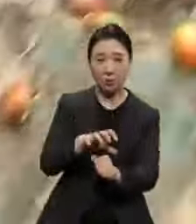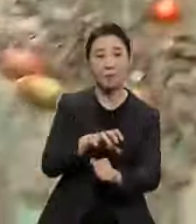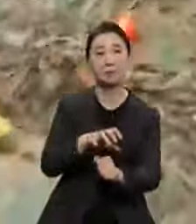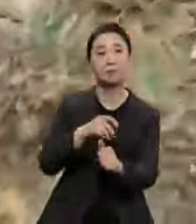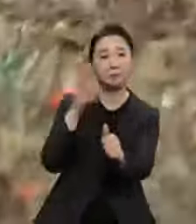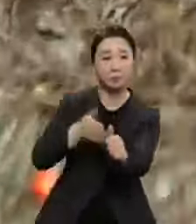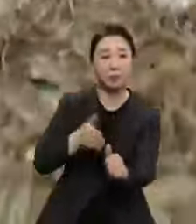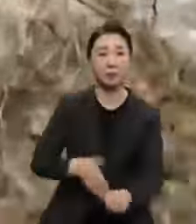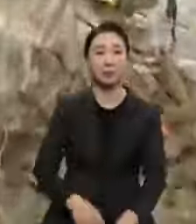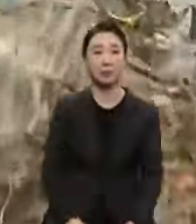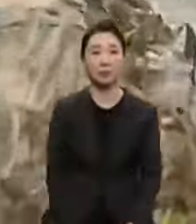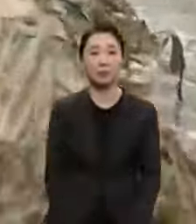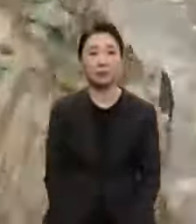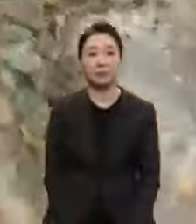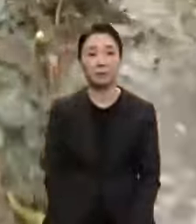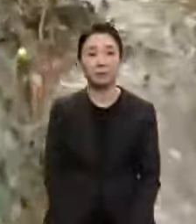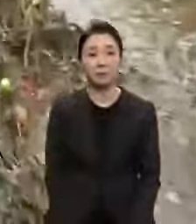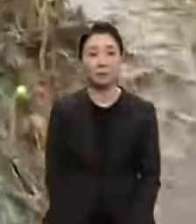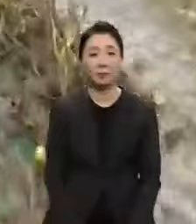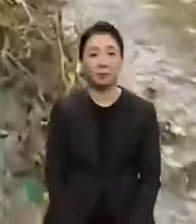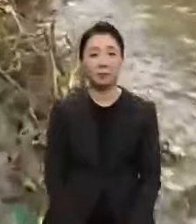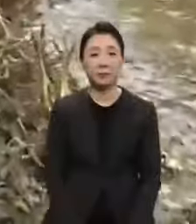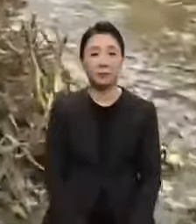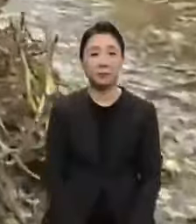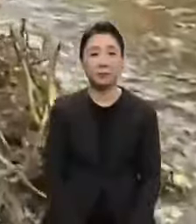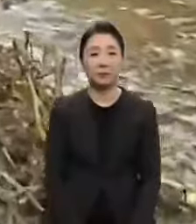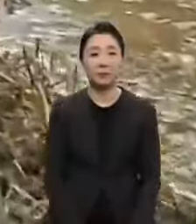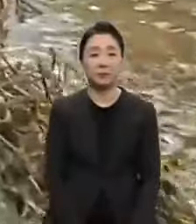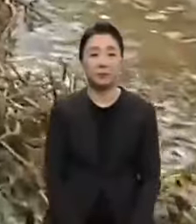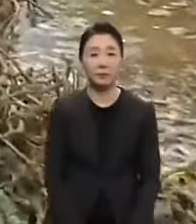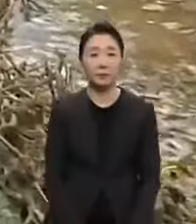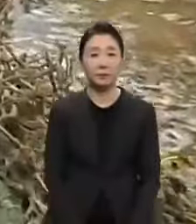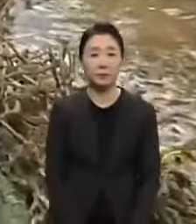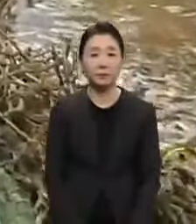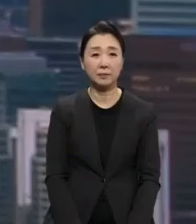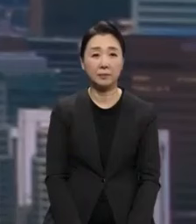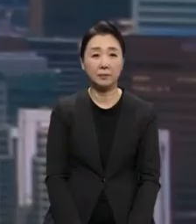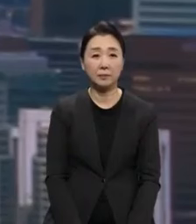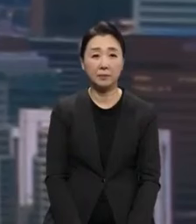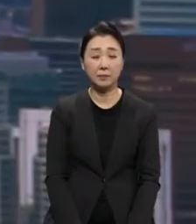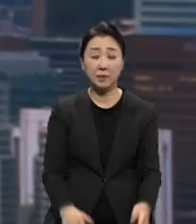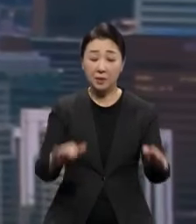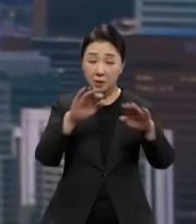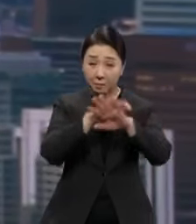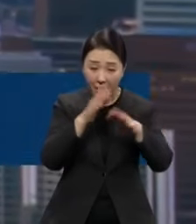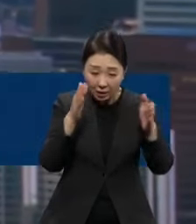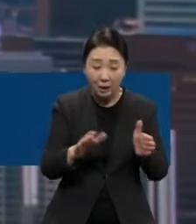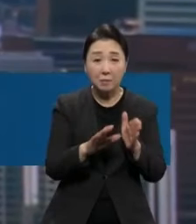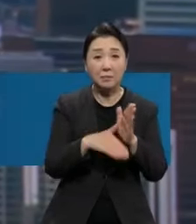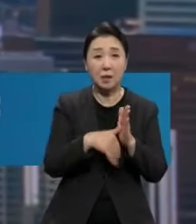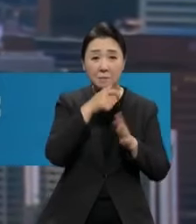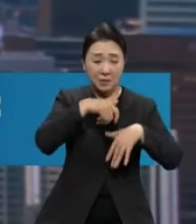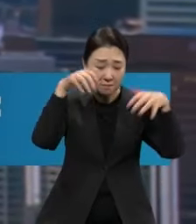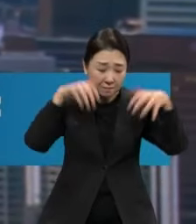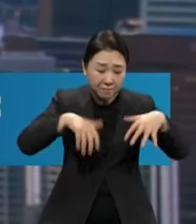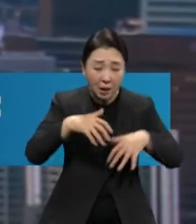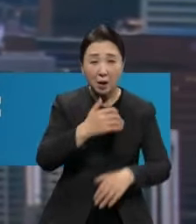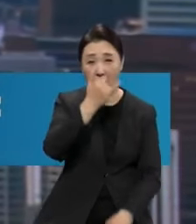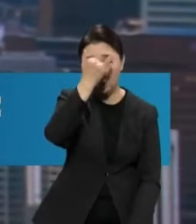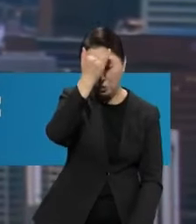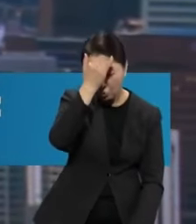것을 당부했습니다 JTBC 오선민 있니다 이렇게 밤사이 장맛비 충청과